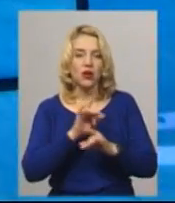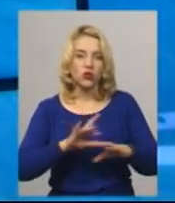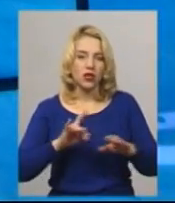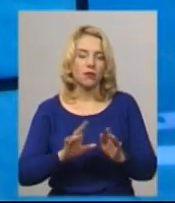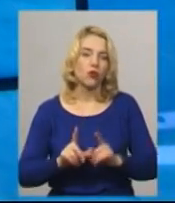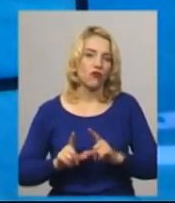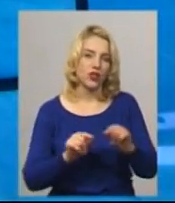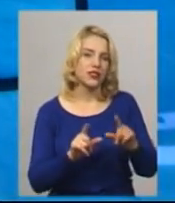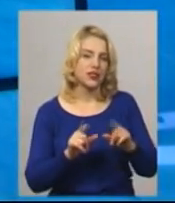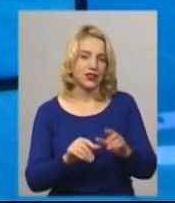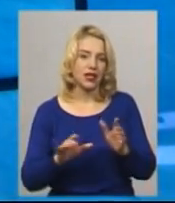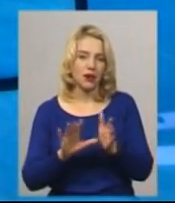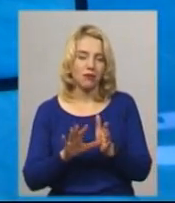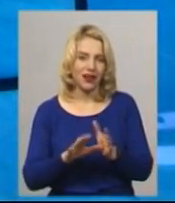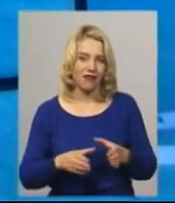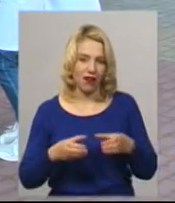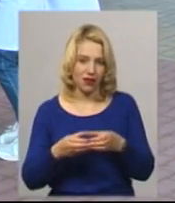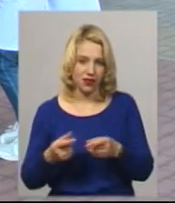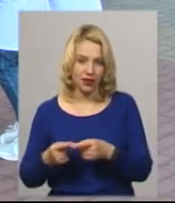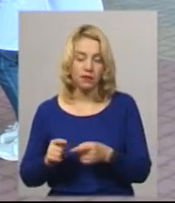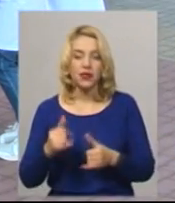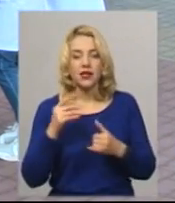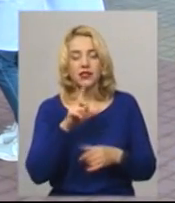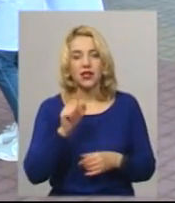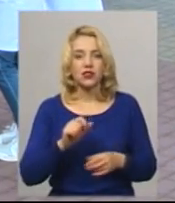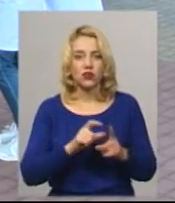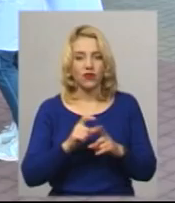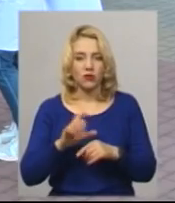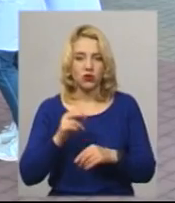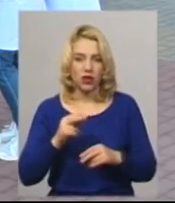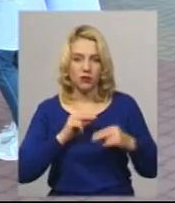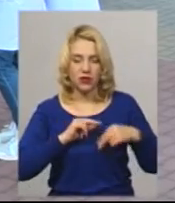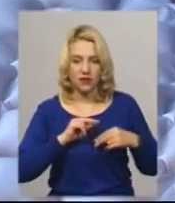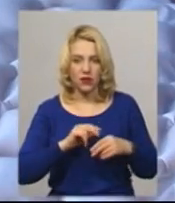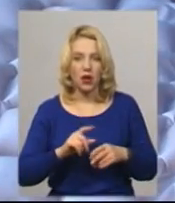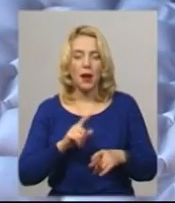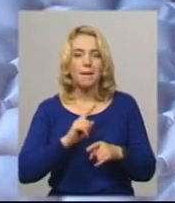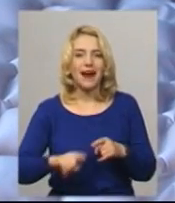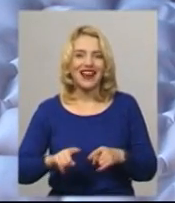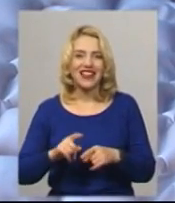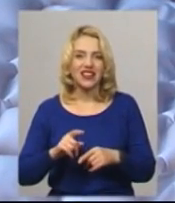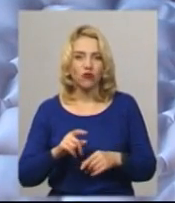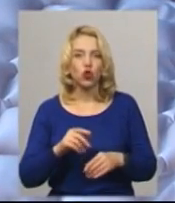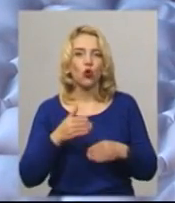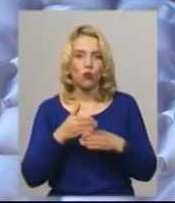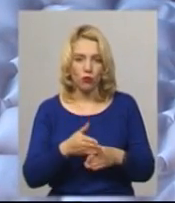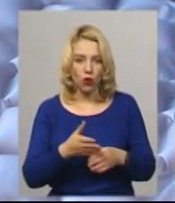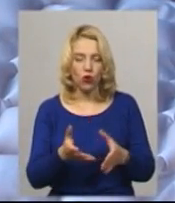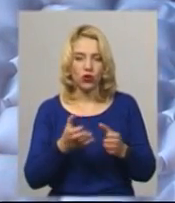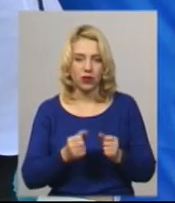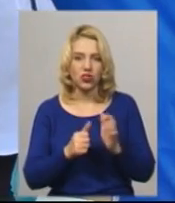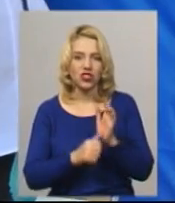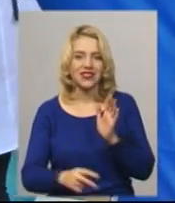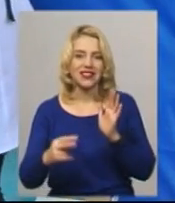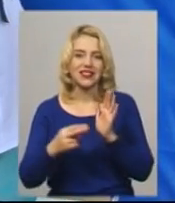В обласному центрі сьогодні, за словами соціального працівника Григорія Ратушняка, паліативну допомогу отримують 76 осіб. Тетяна